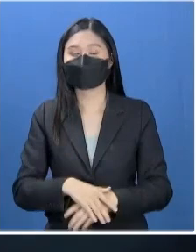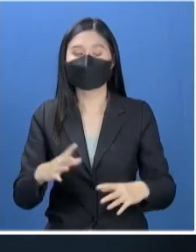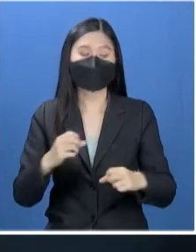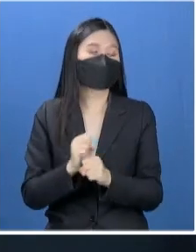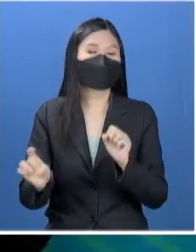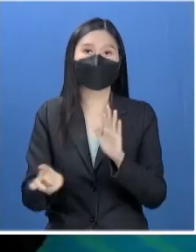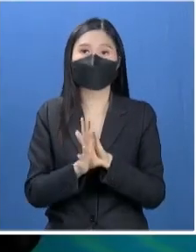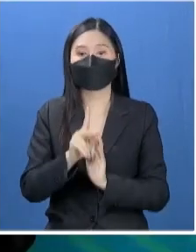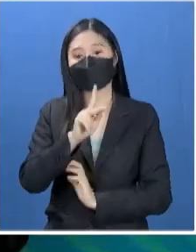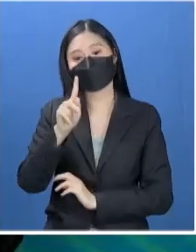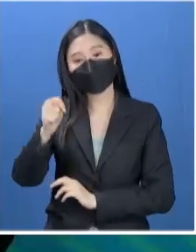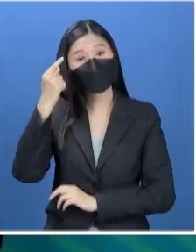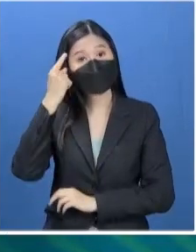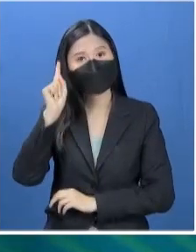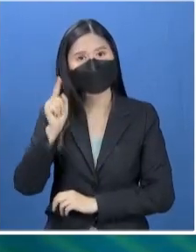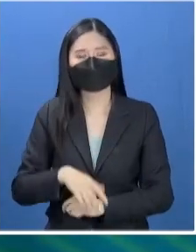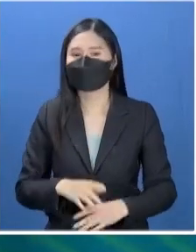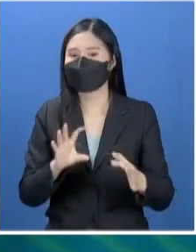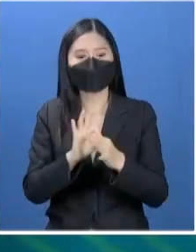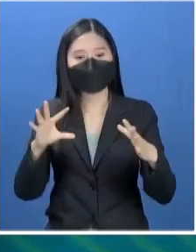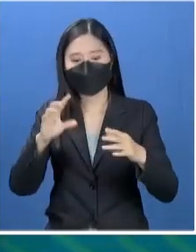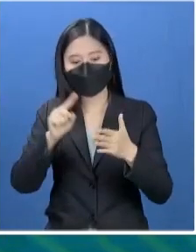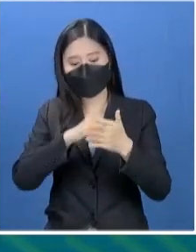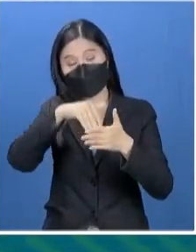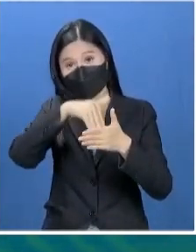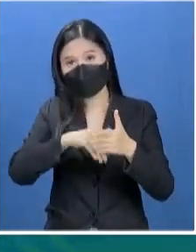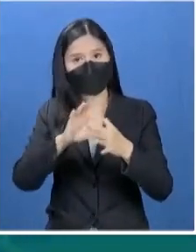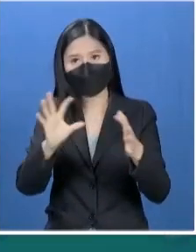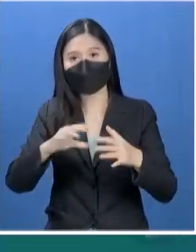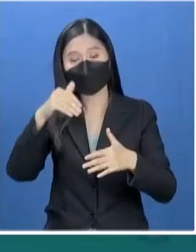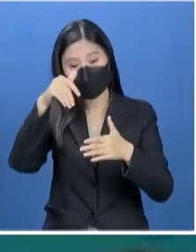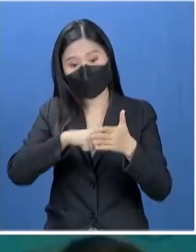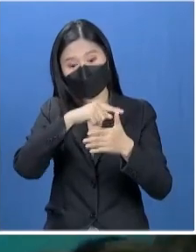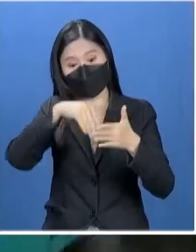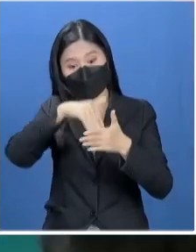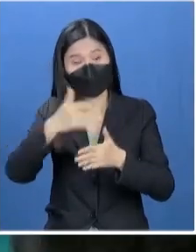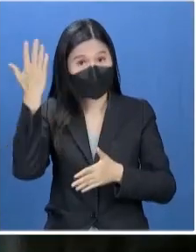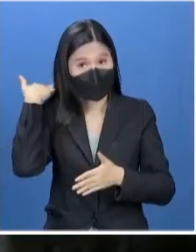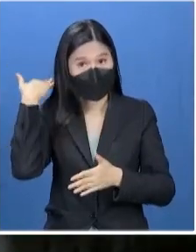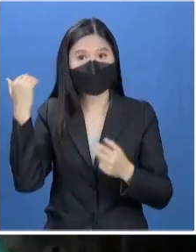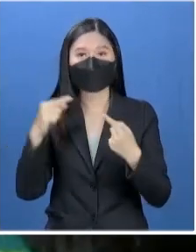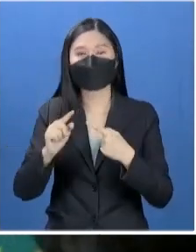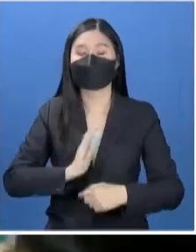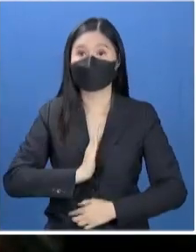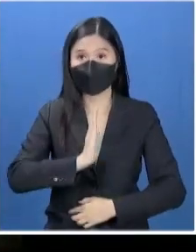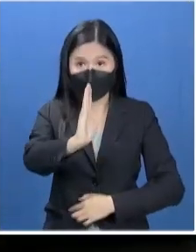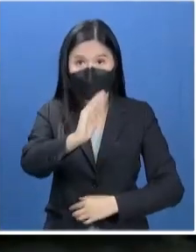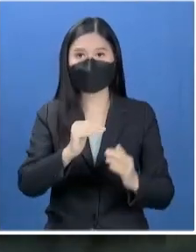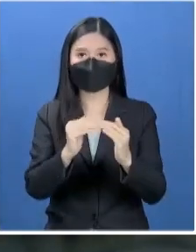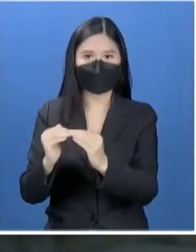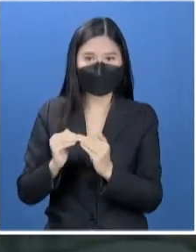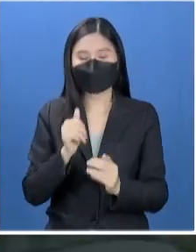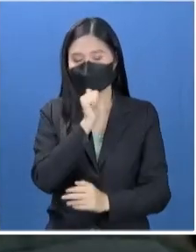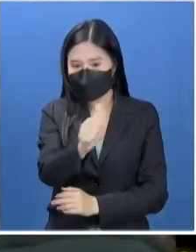ต.เองเนี่ยนะฮะมองว่ามันไม่เกี่ยวกับการเลือกตั้งการเลือกตั้งที่ผ่านมาเป็นการเลือกตั้งโดยสุจริตและเที่ยงธรร